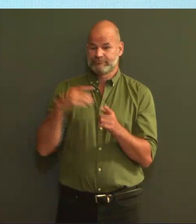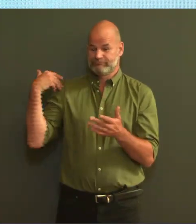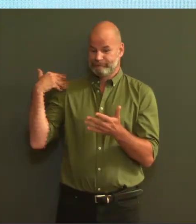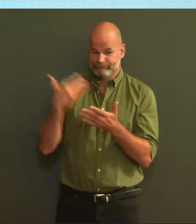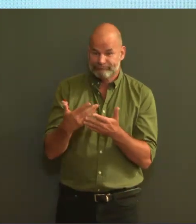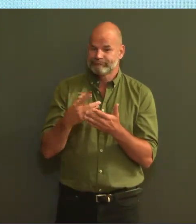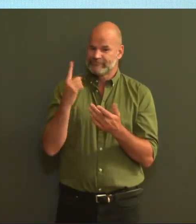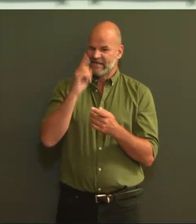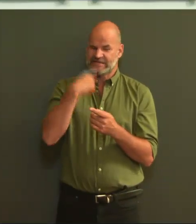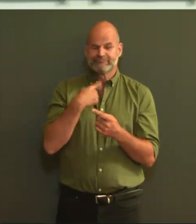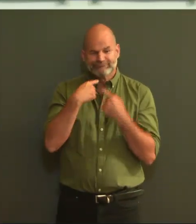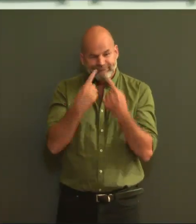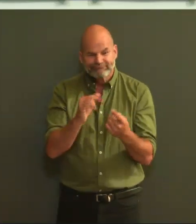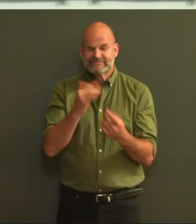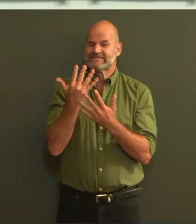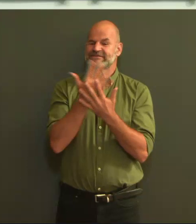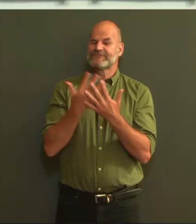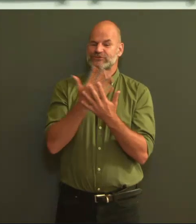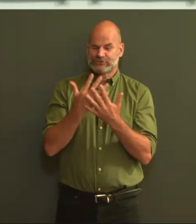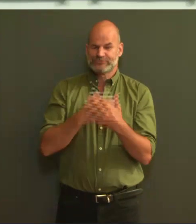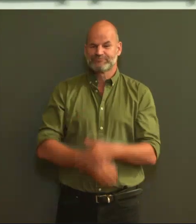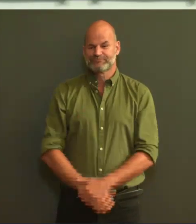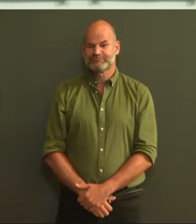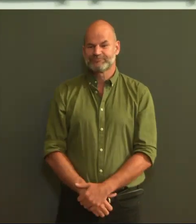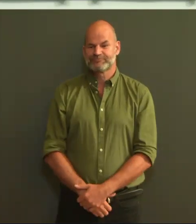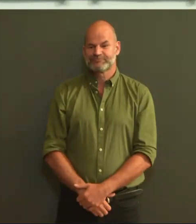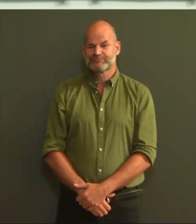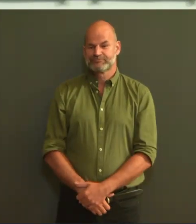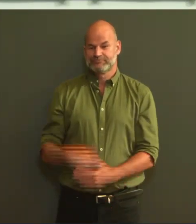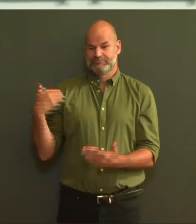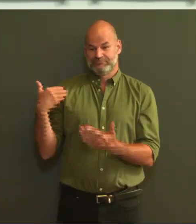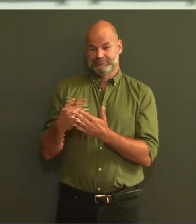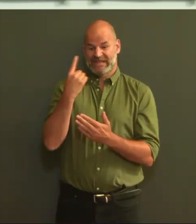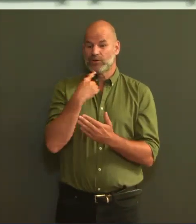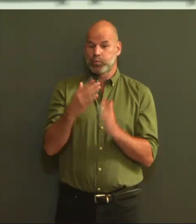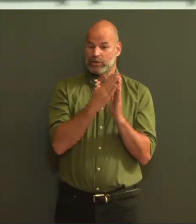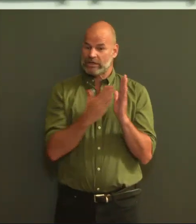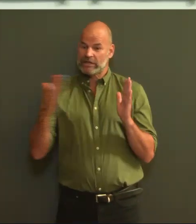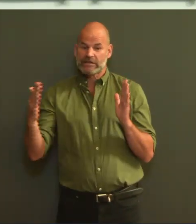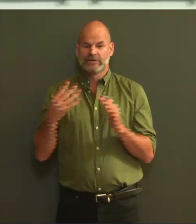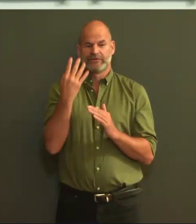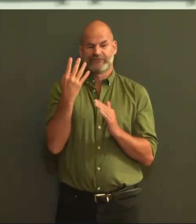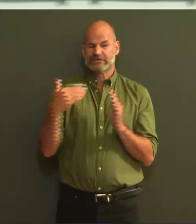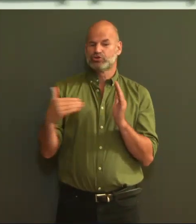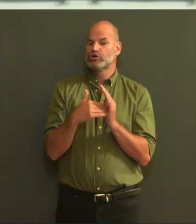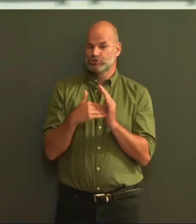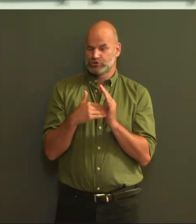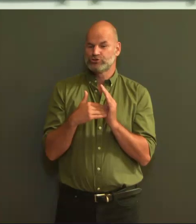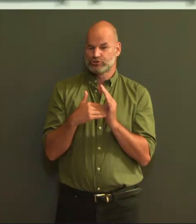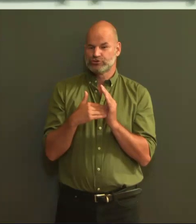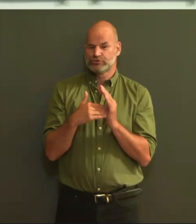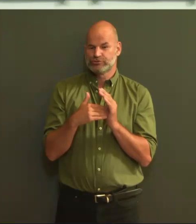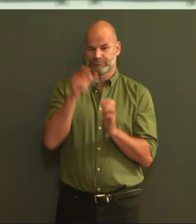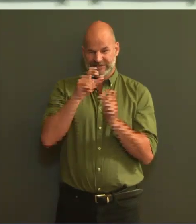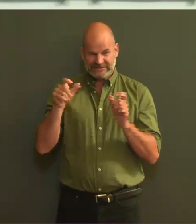week werden in totaal meer dan 4000 nieuwe gevallen vastgesteld. Dat is een toename met 12% in vergelijking met de